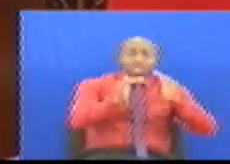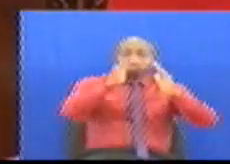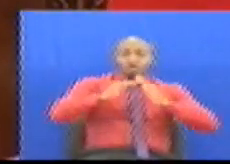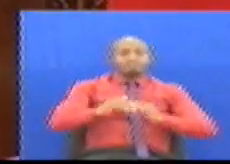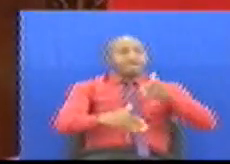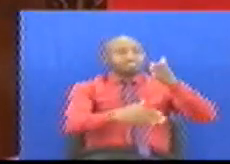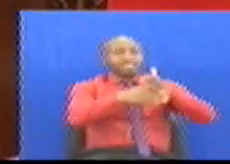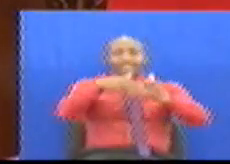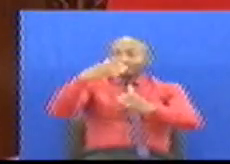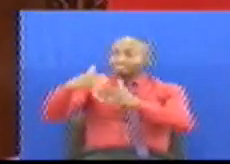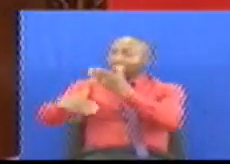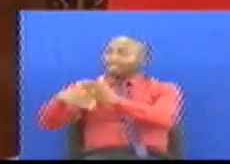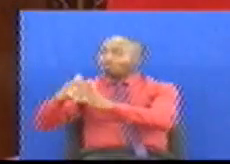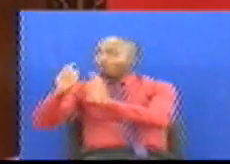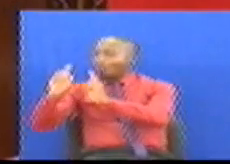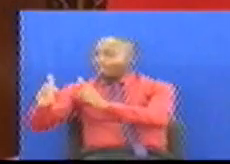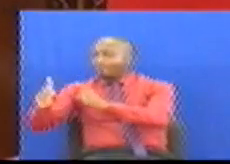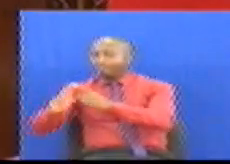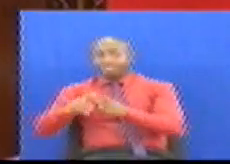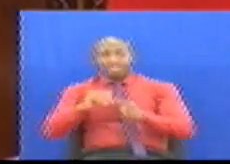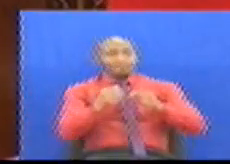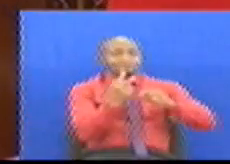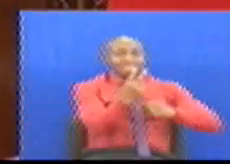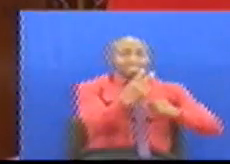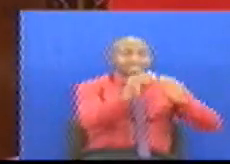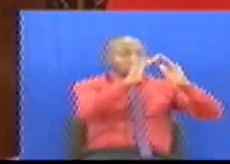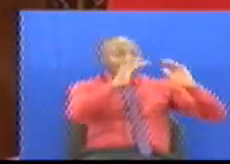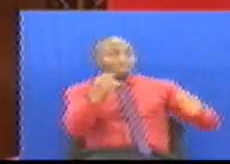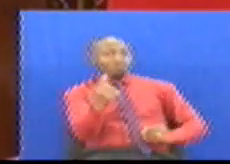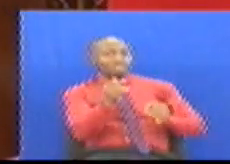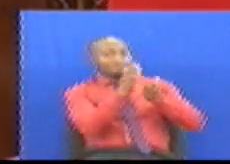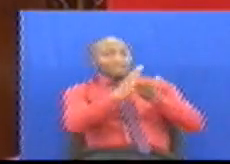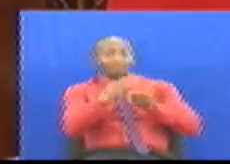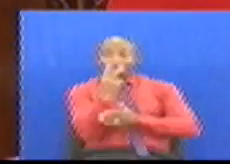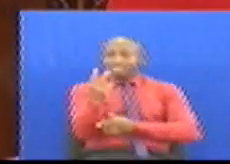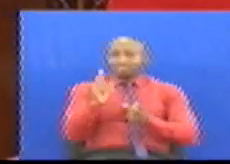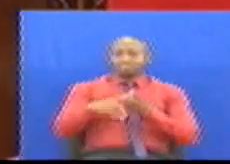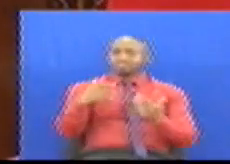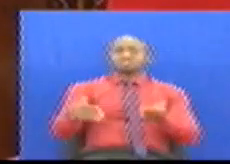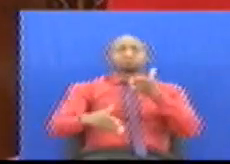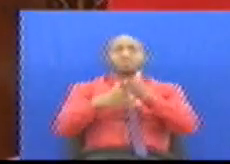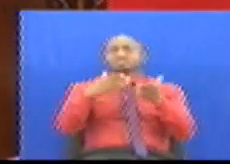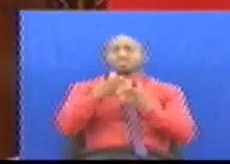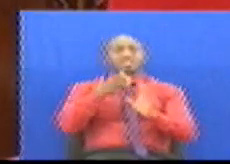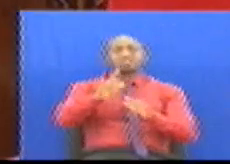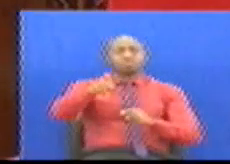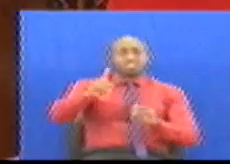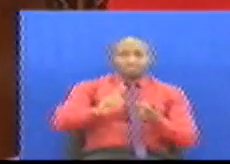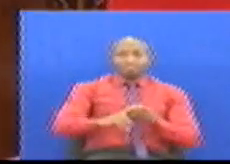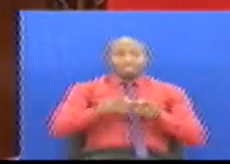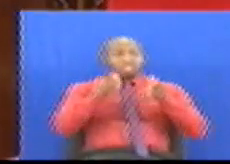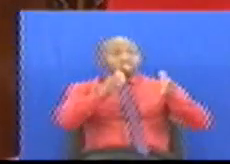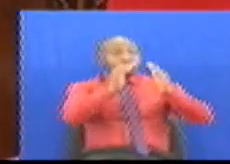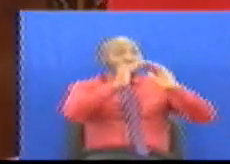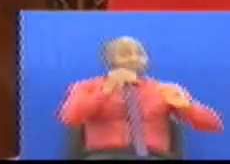za walimu 2-in-1. Sasa hivi tunajenga hizi nyumba kufanya nini? Tuangalie sasa muundo mpya. Nyumba ya mwalimu vyumba vitatu